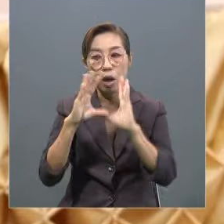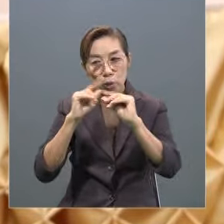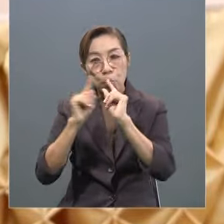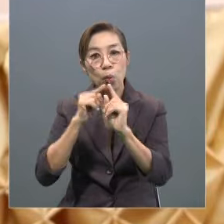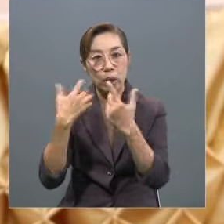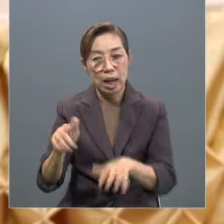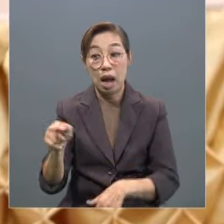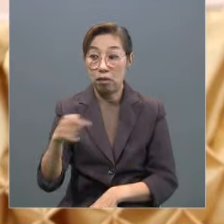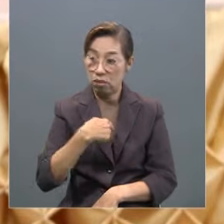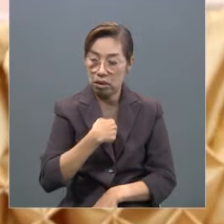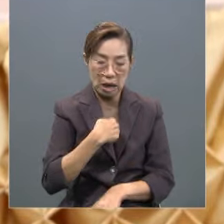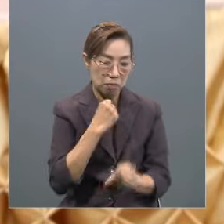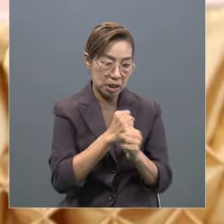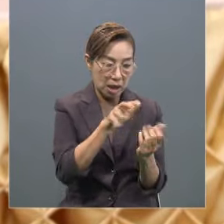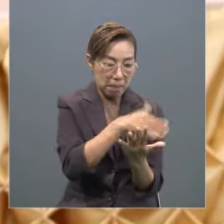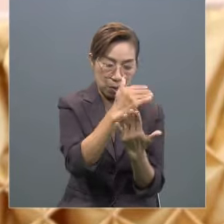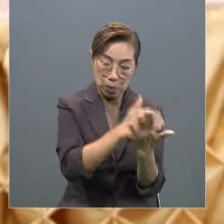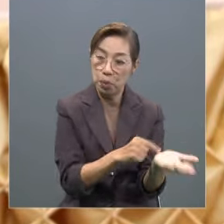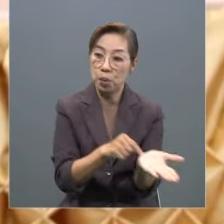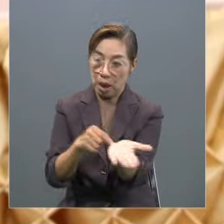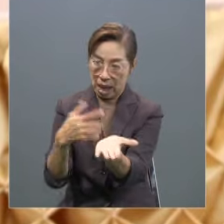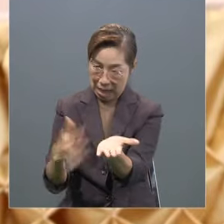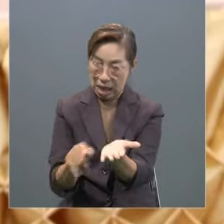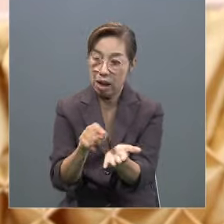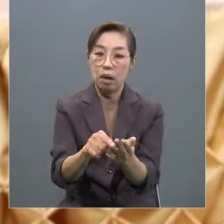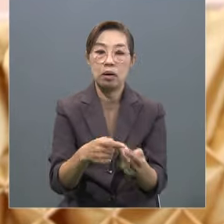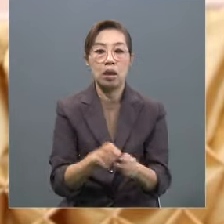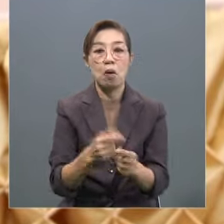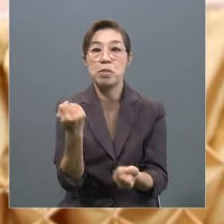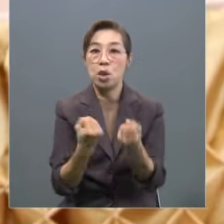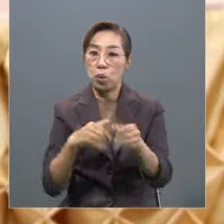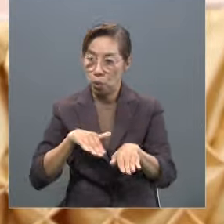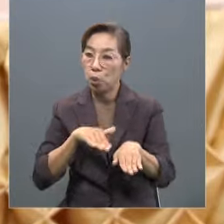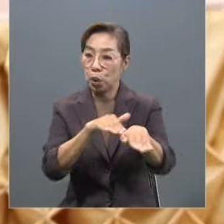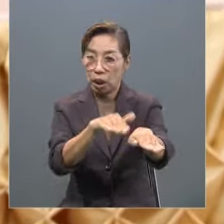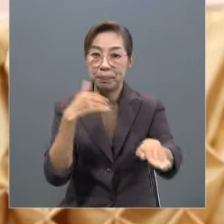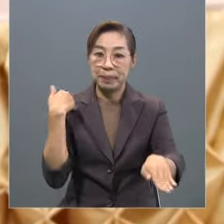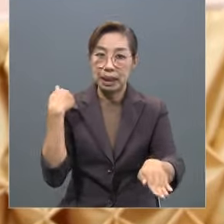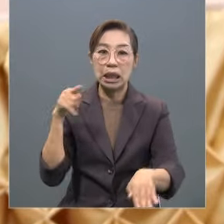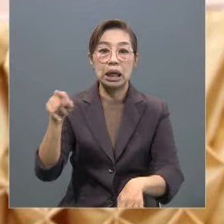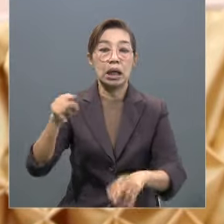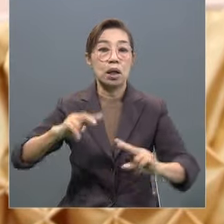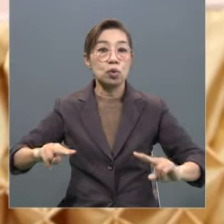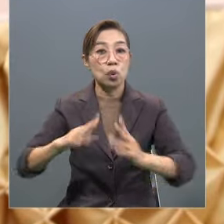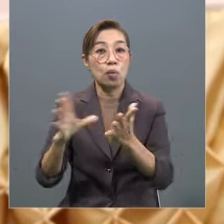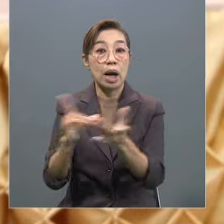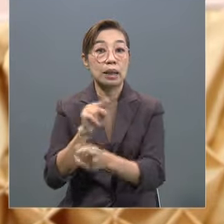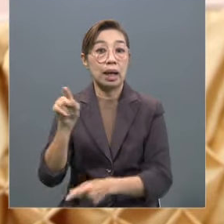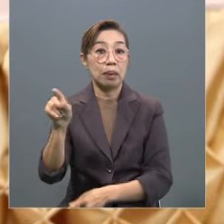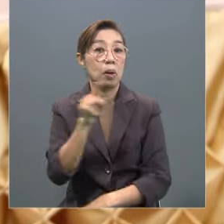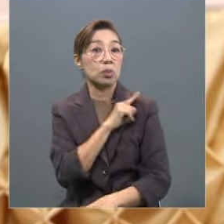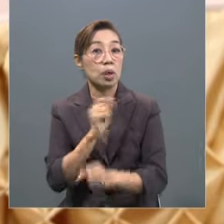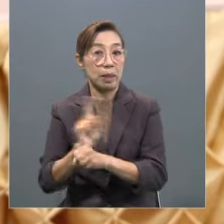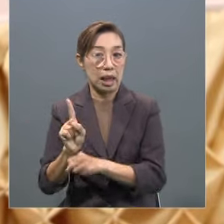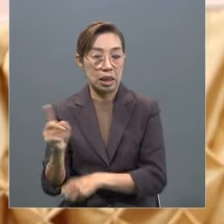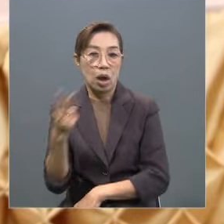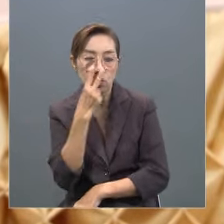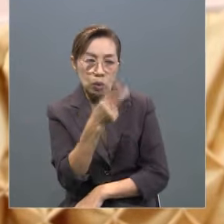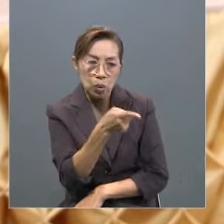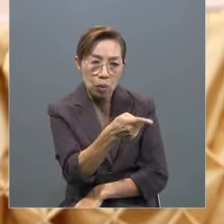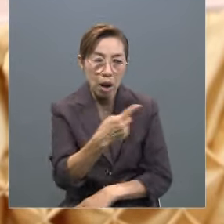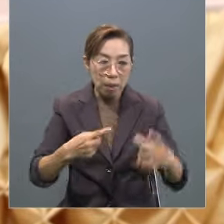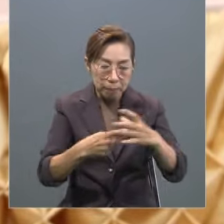การอย่างที่ได้กล่าวไปแล้วก็มีการแห่รถด้วยในเรื่องนี้เขาก็จะไปดูว่า1คือกิจกรรมที่เรามีเนี่ยเข